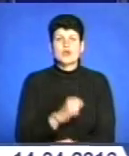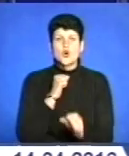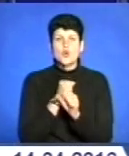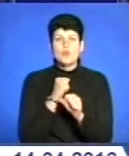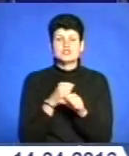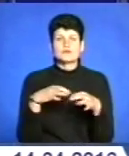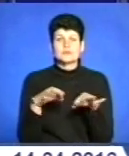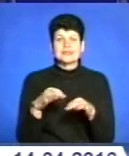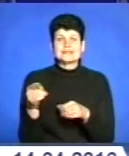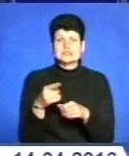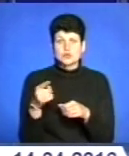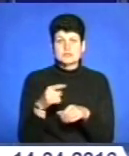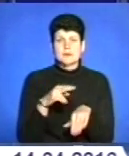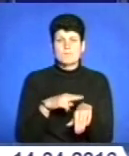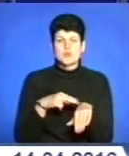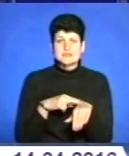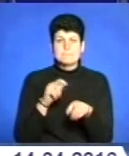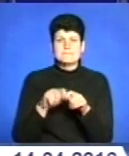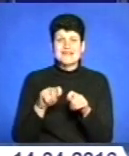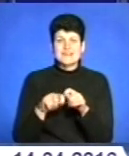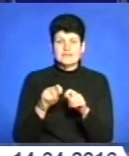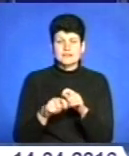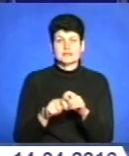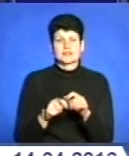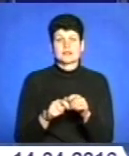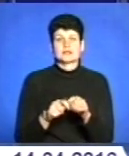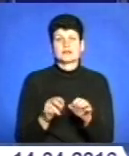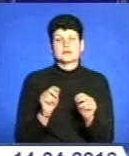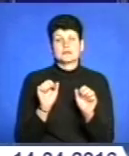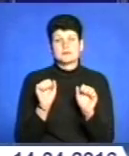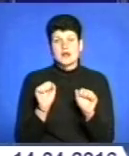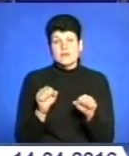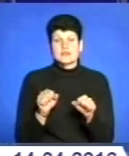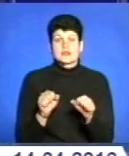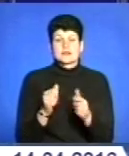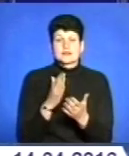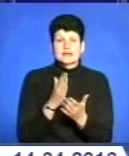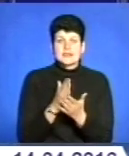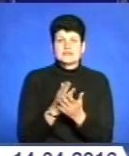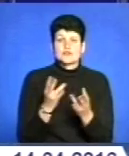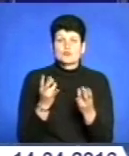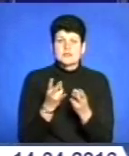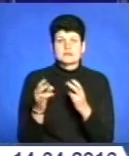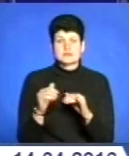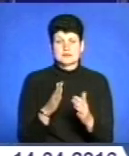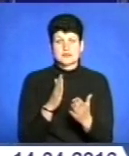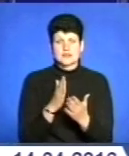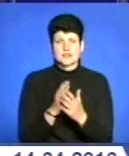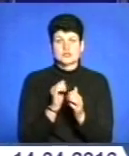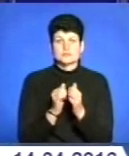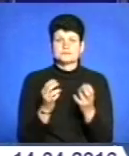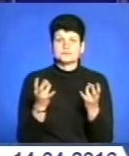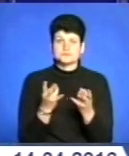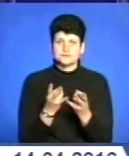Робочі автомобілі тернопільських поліцейських перевірили на справність та на наявність найнеобхідніших засобів, які часто стають правоохоронцям у